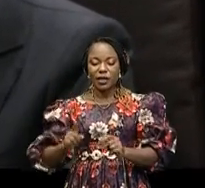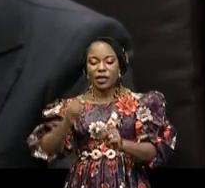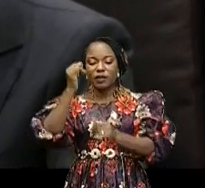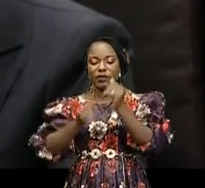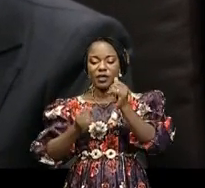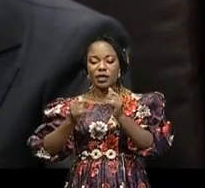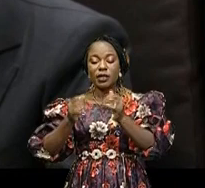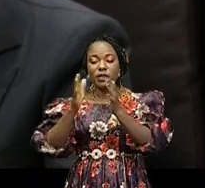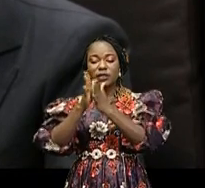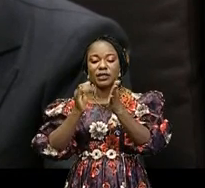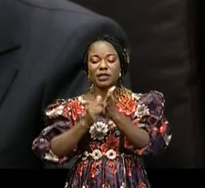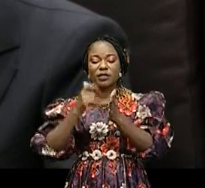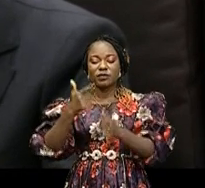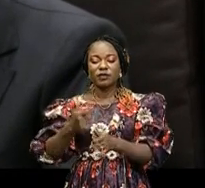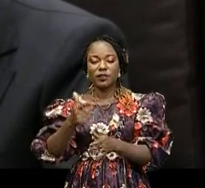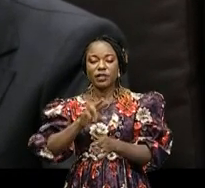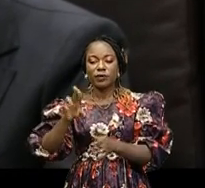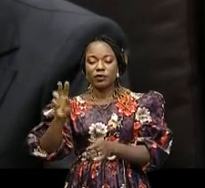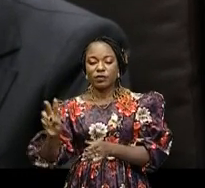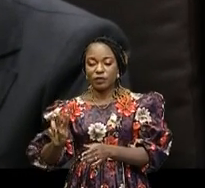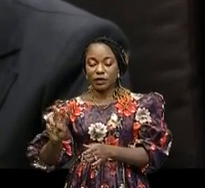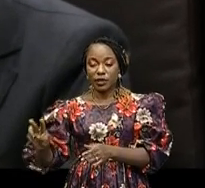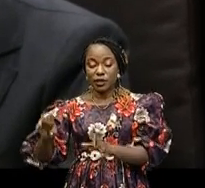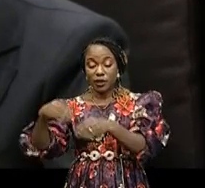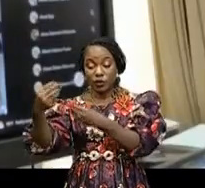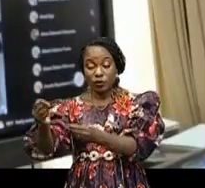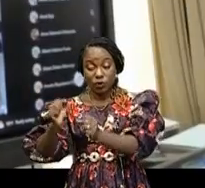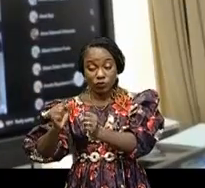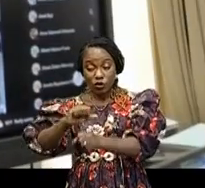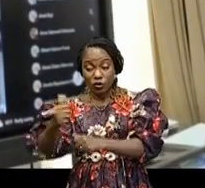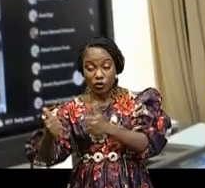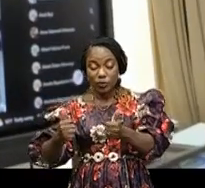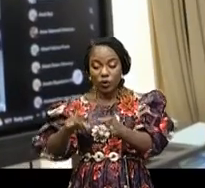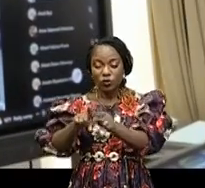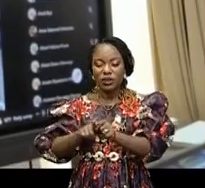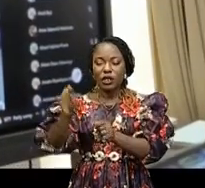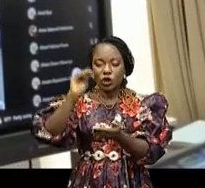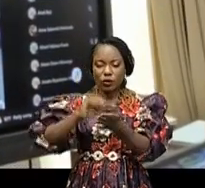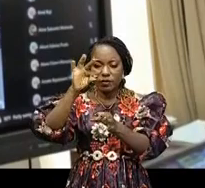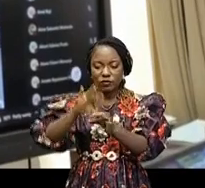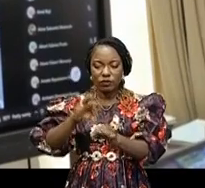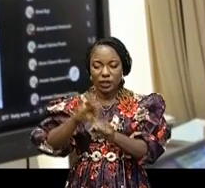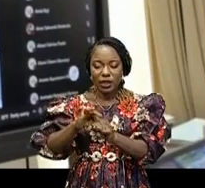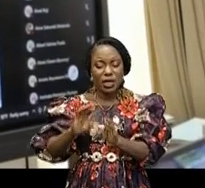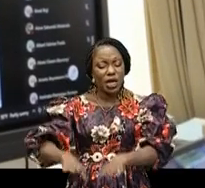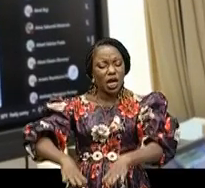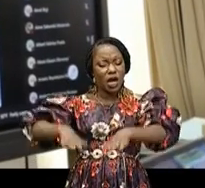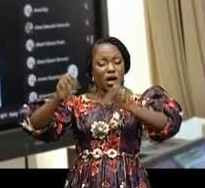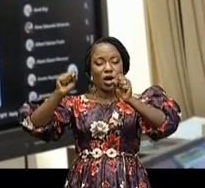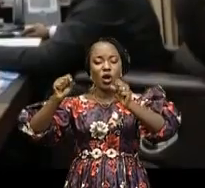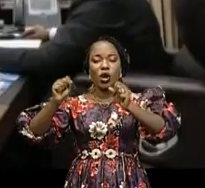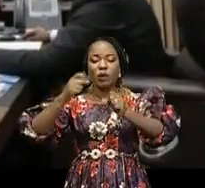avec le passage du flambeau à son homologue du Sénégal et sa désignation à l'unanimité en tant que